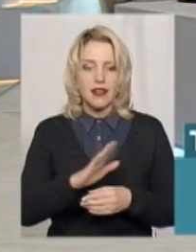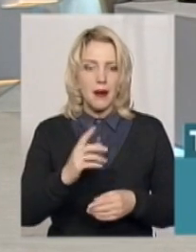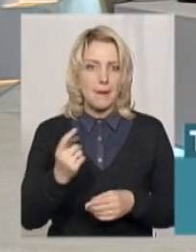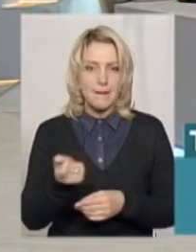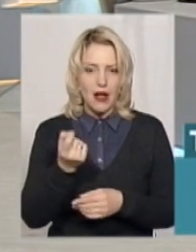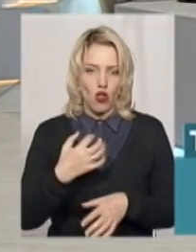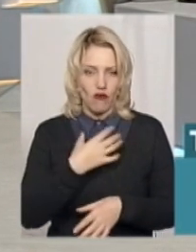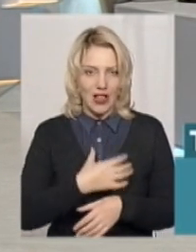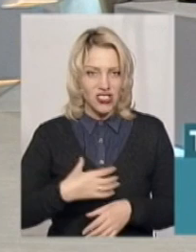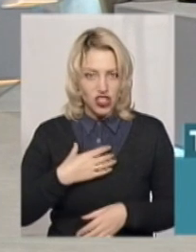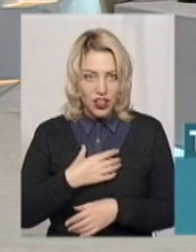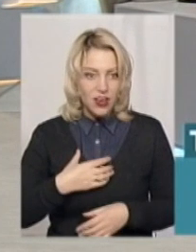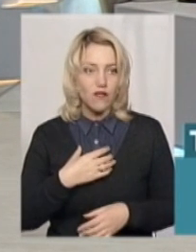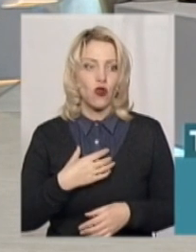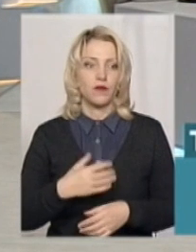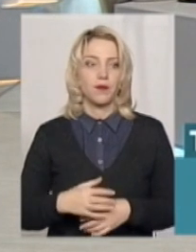немаловажливо